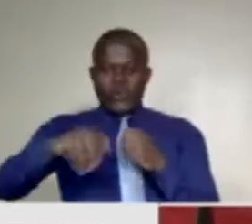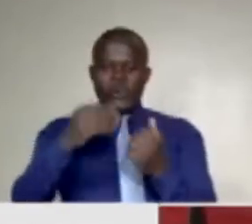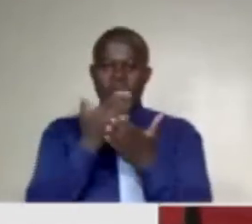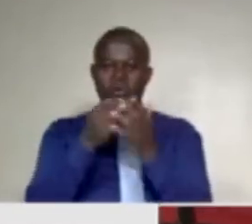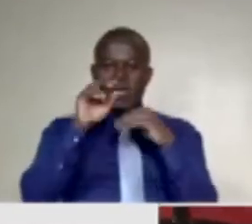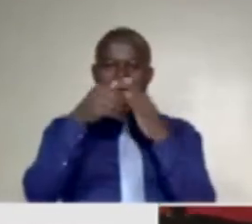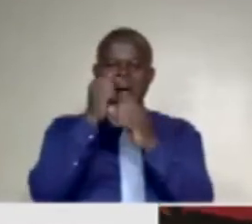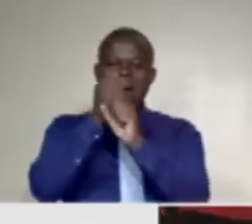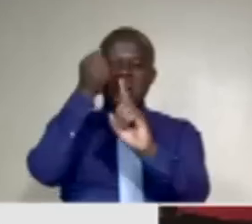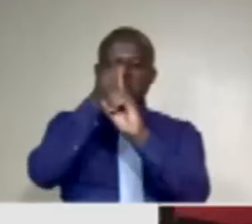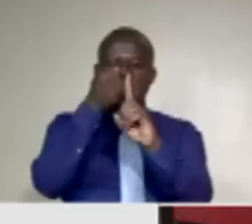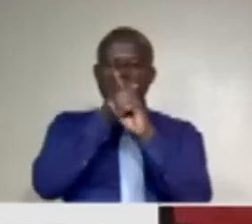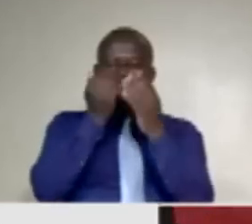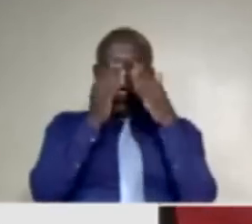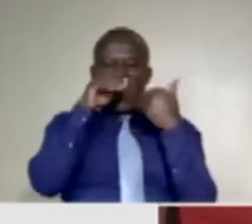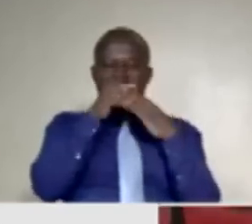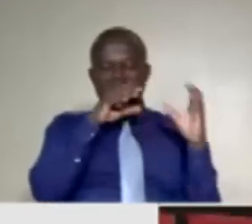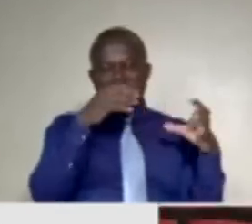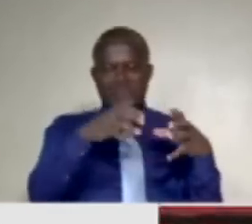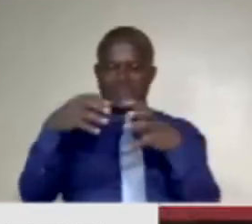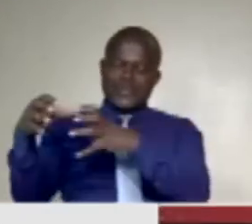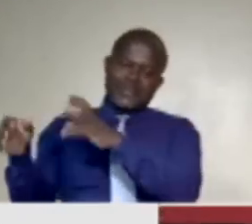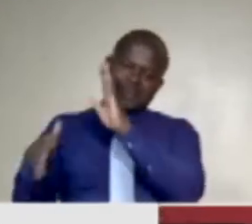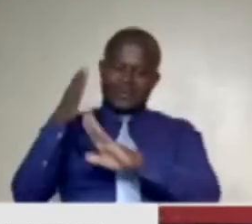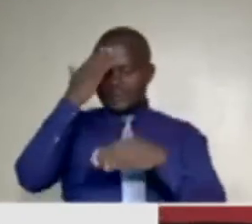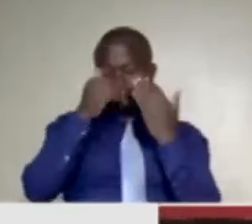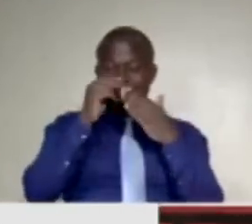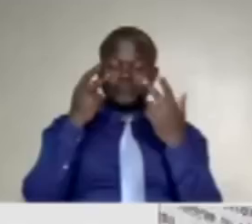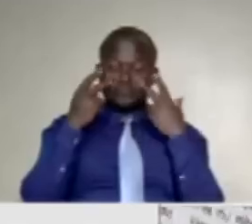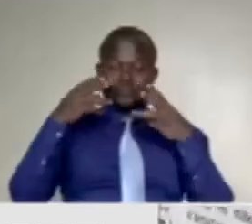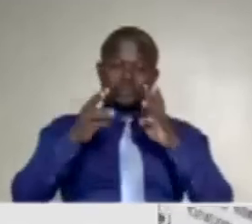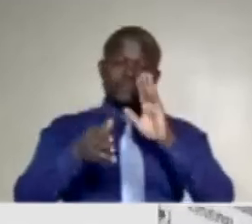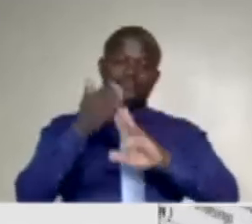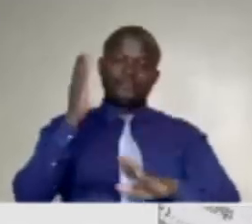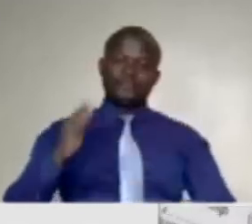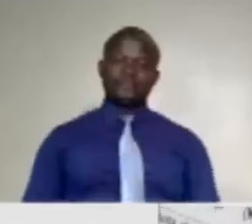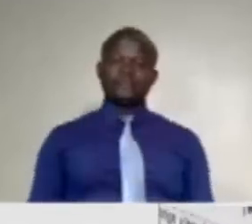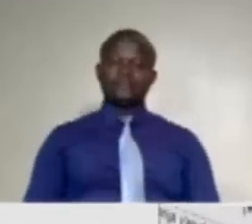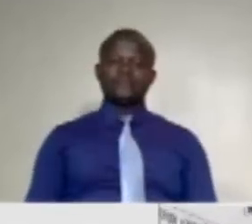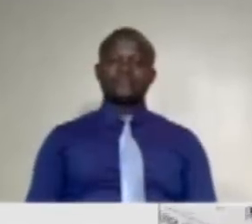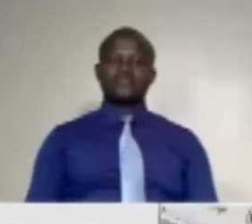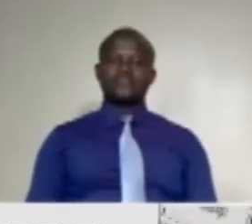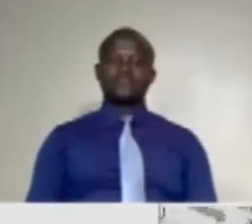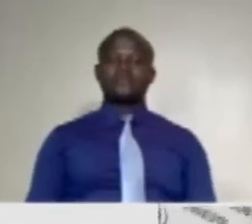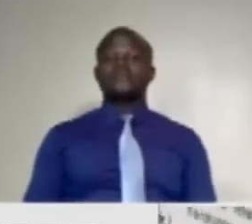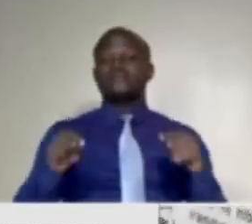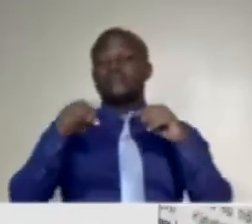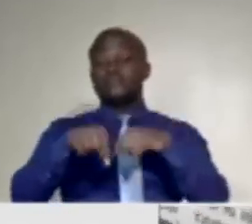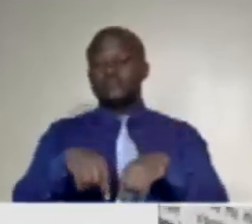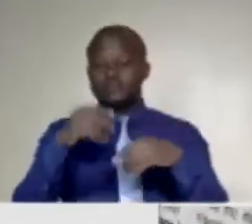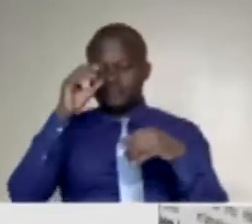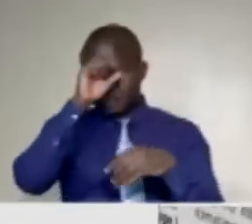ko badukora ubuvugizi nibura ibyiciro bikimuka bikihuta kugira ngo tubone uko twivuza. Ubwo ahanga narahabyinye